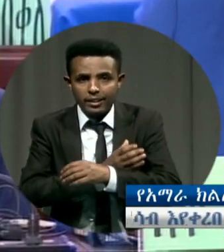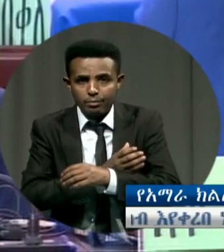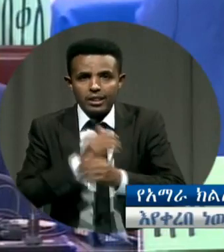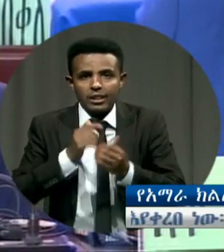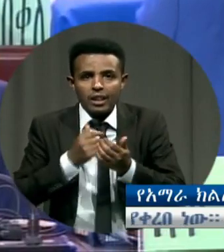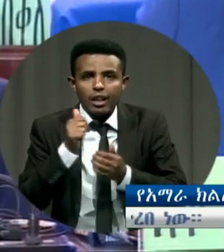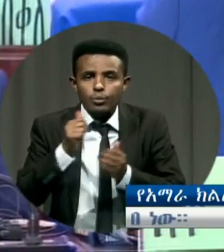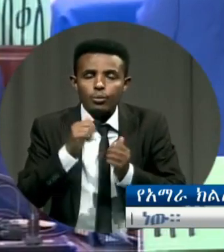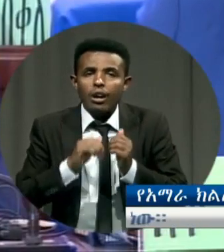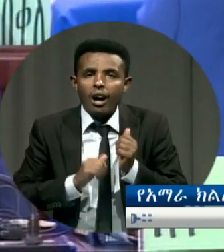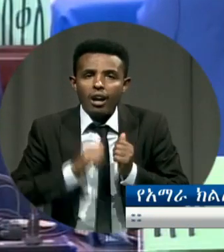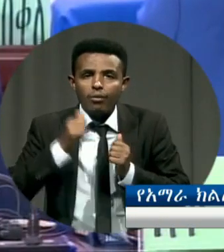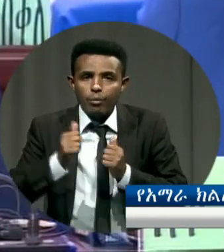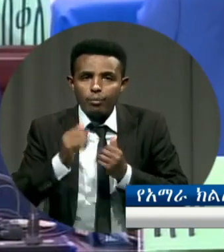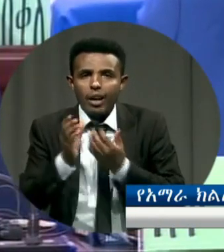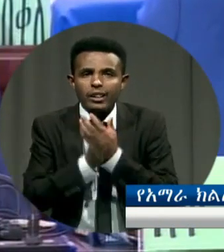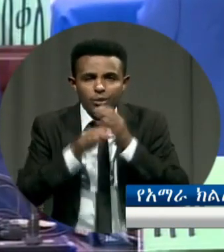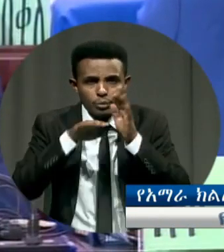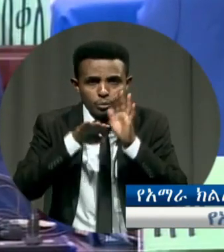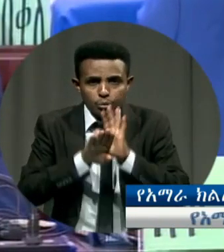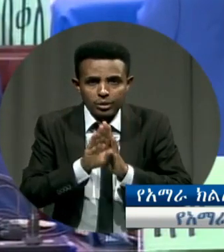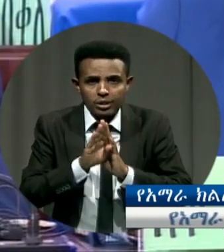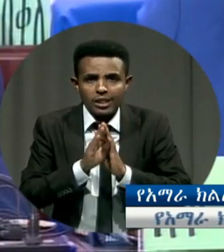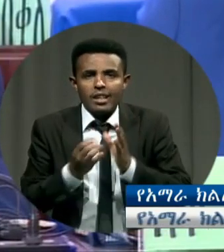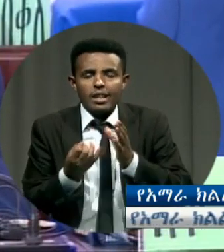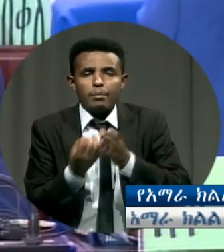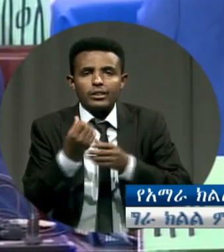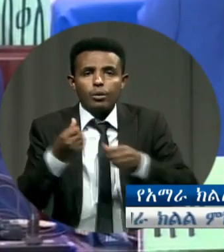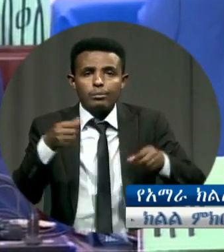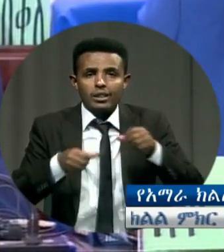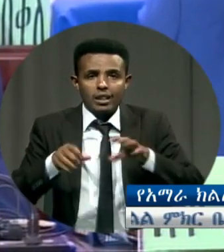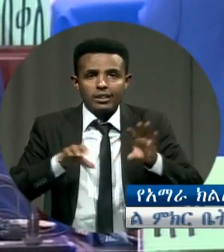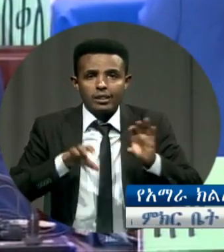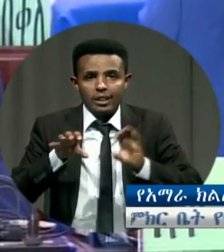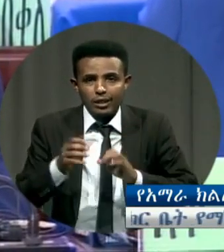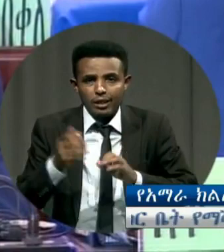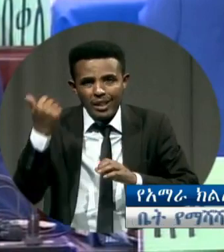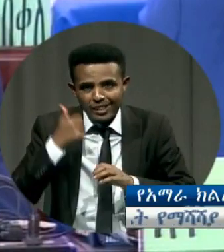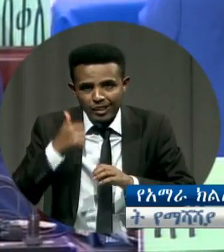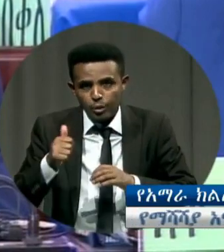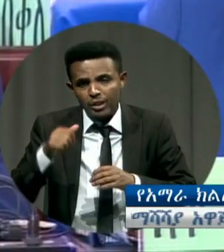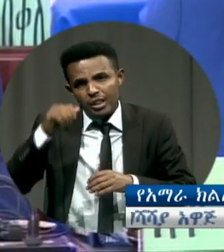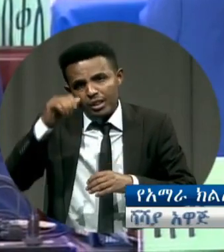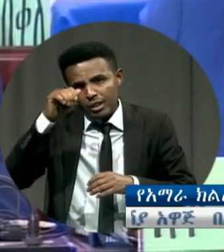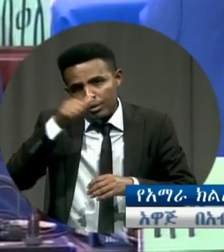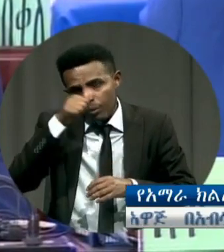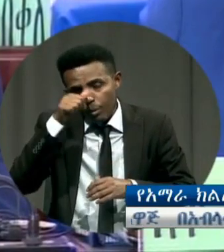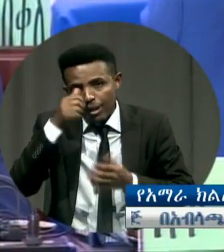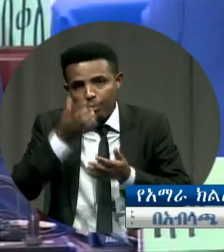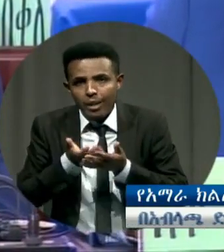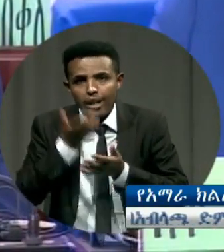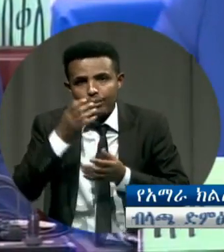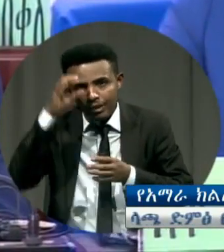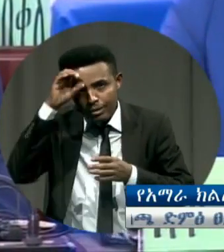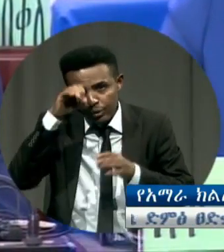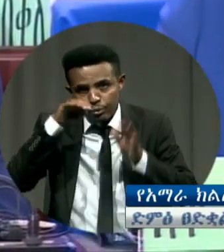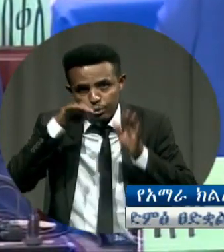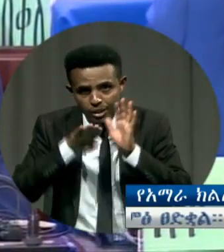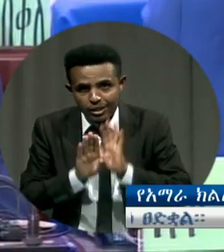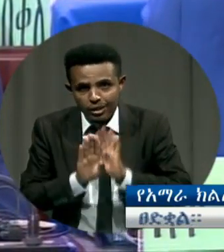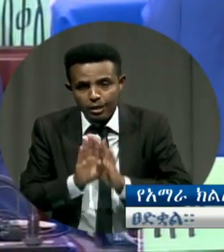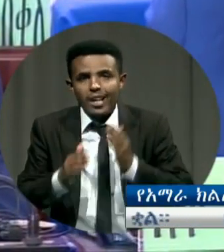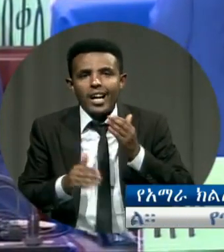አልፎ በክልሉም ብሎም በሀገሪቱ ውስጥ ልማታዊ ሚና እንዲጫወት ለማንኛውም የኢትዮጵያ ባለሀብት ተሞክሮ ማስተላለፍና ግምት ውስጥ ያስገባ ድርጅት